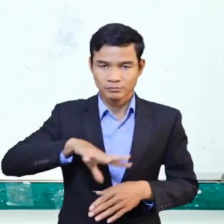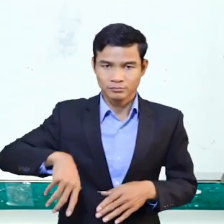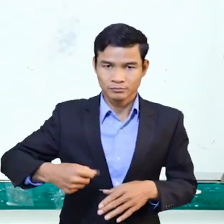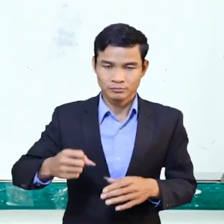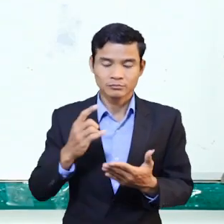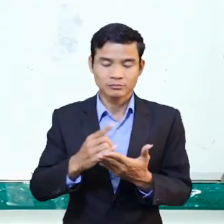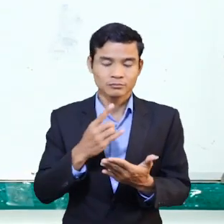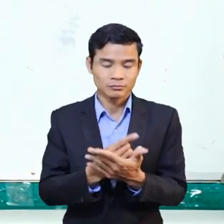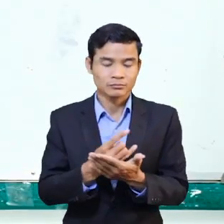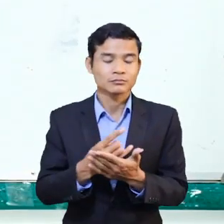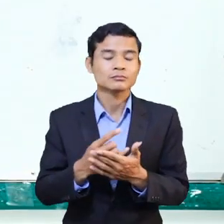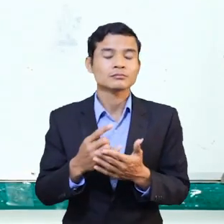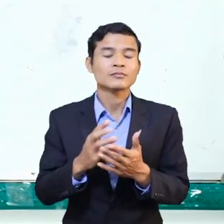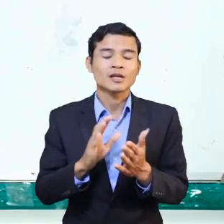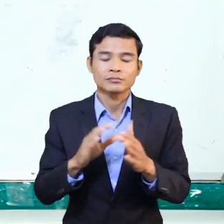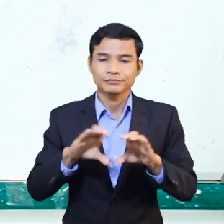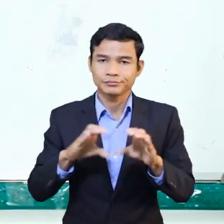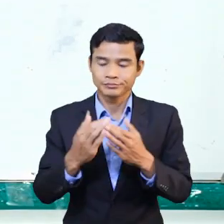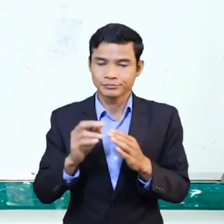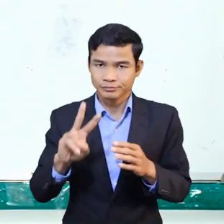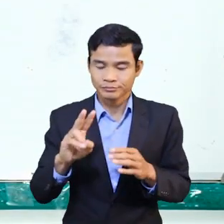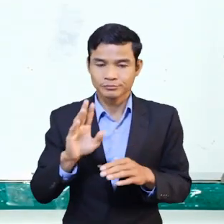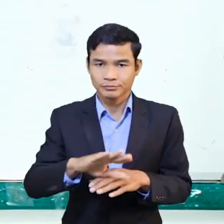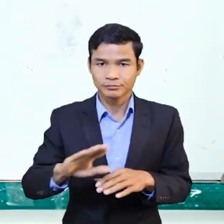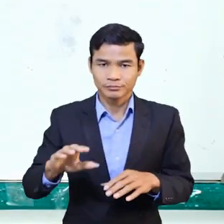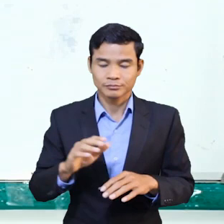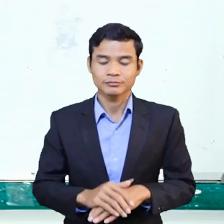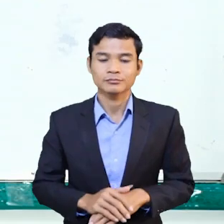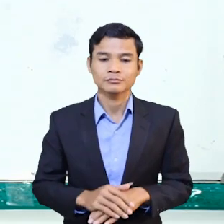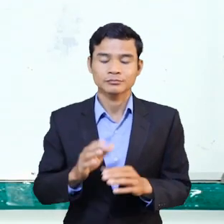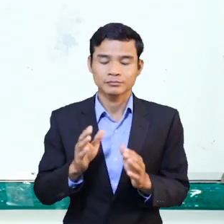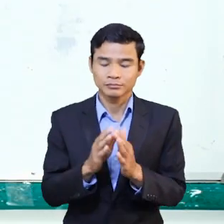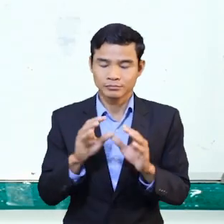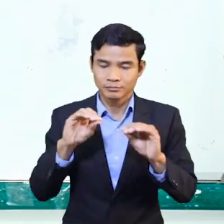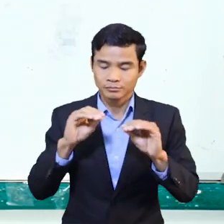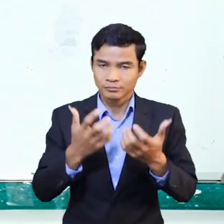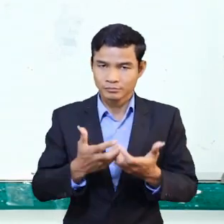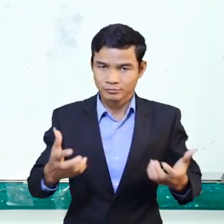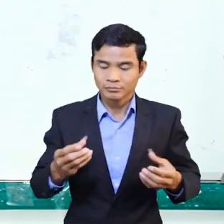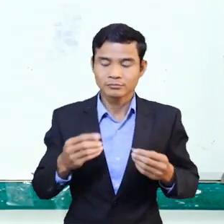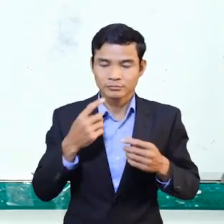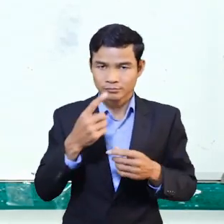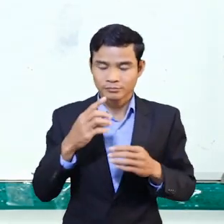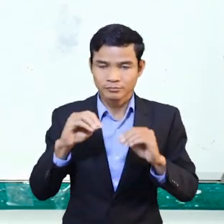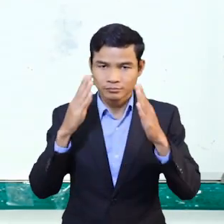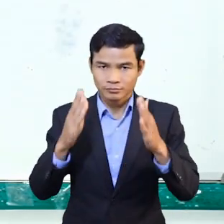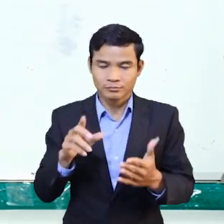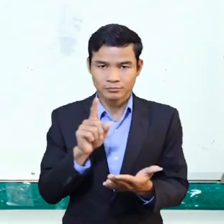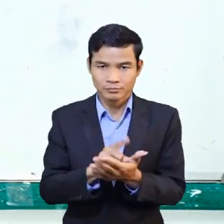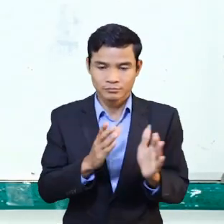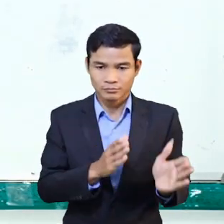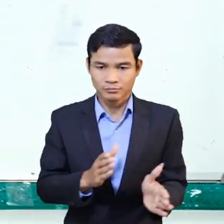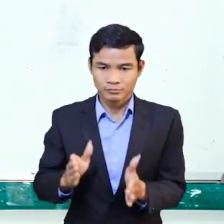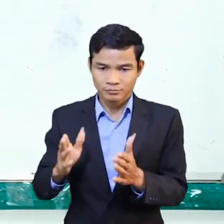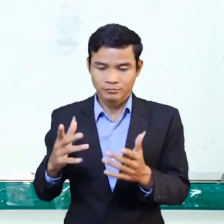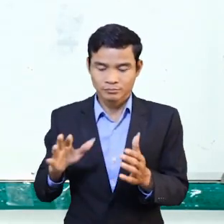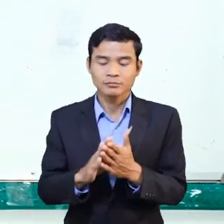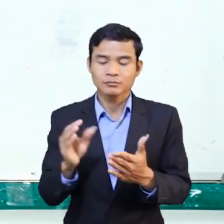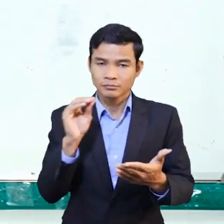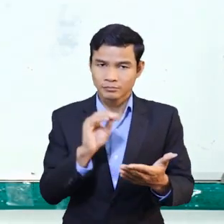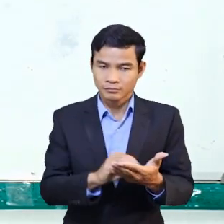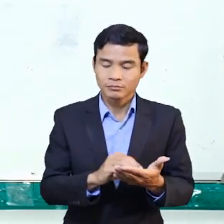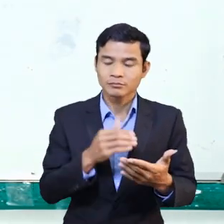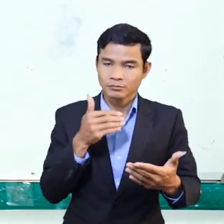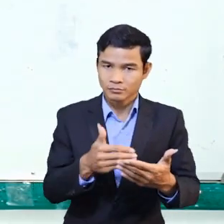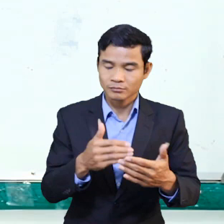tí pí nè cốt. Chà, đôi chân này rõ xong phải rẻ tiếng ọt đây nhạc rụp bàn bạp côn. Chà, côn tiếng ọt trơ riêng chấm. Đã cập bài khuôn